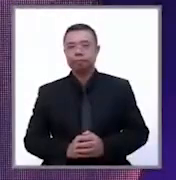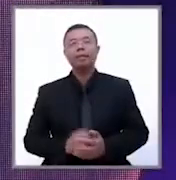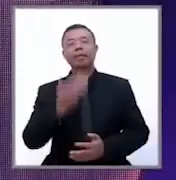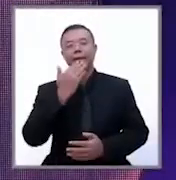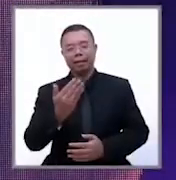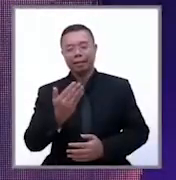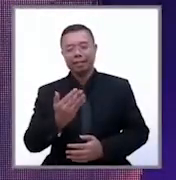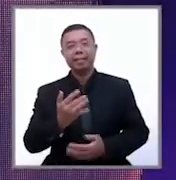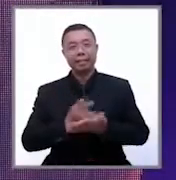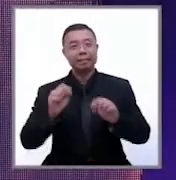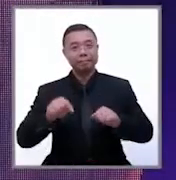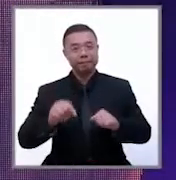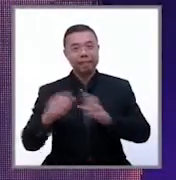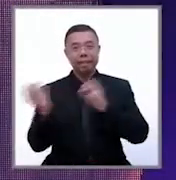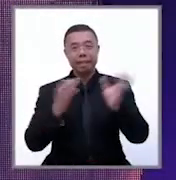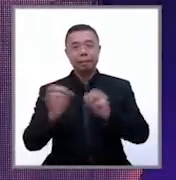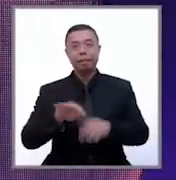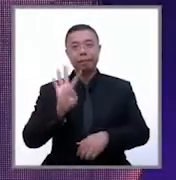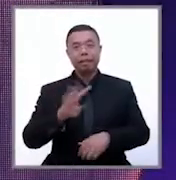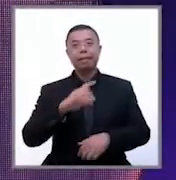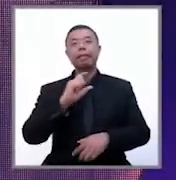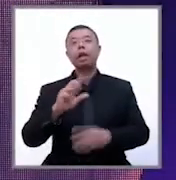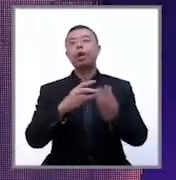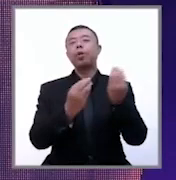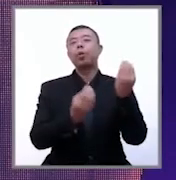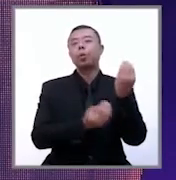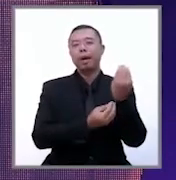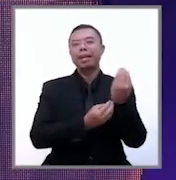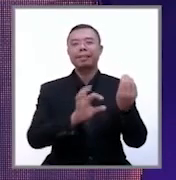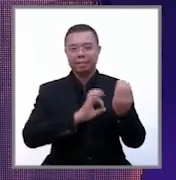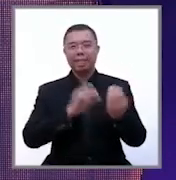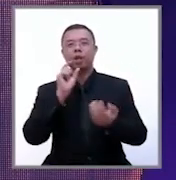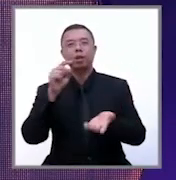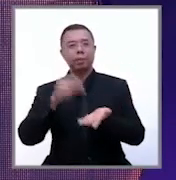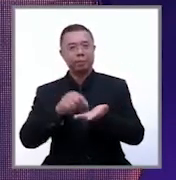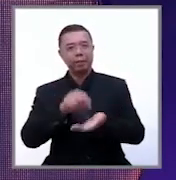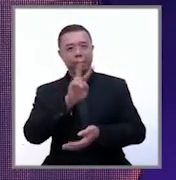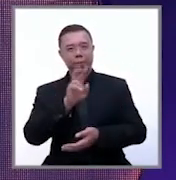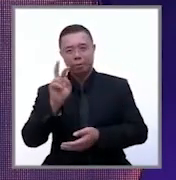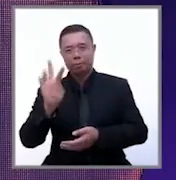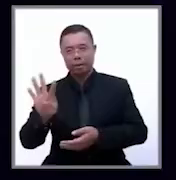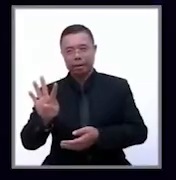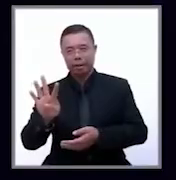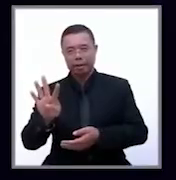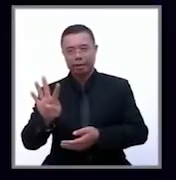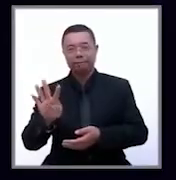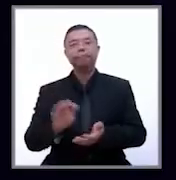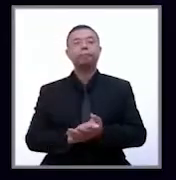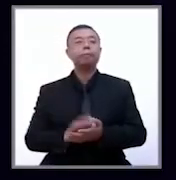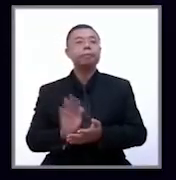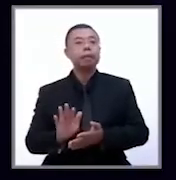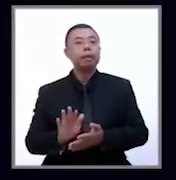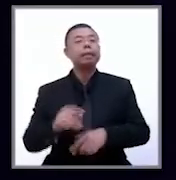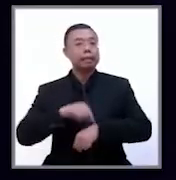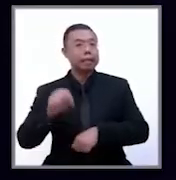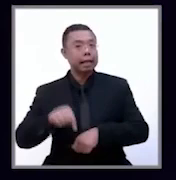Terima kasih Anda masih bersama debat keempat calon wakil presiden Pemilu tahun 2024 dan